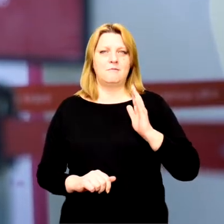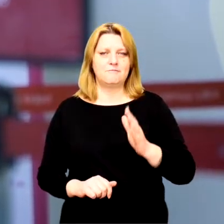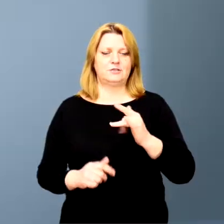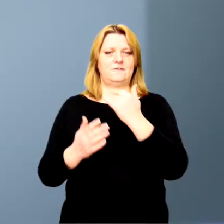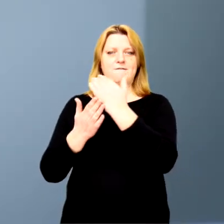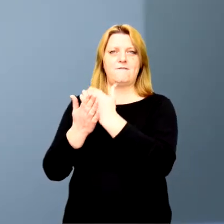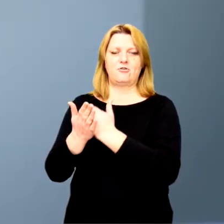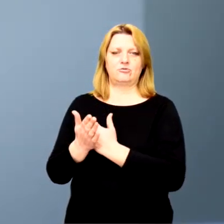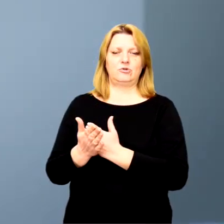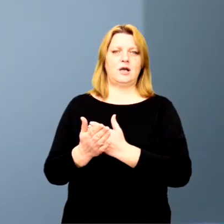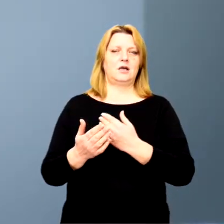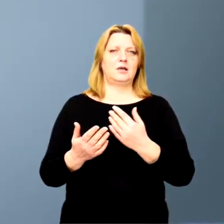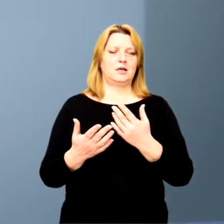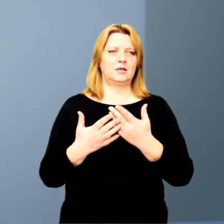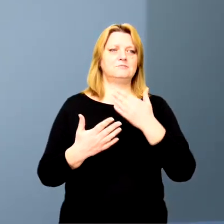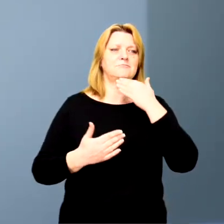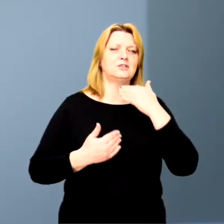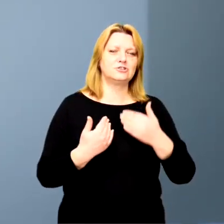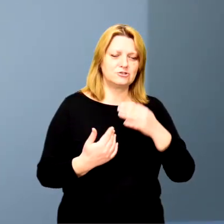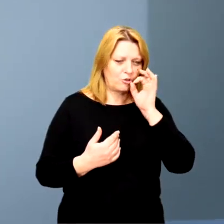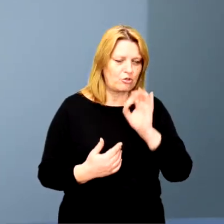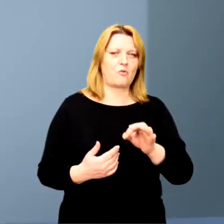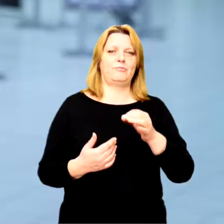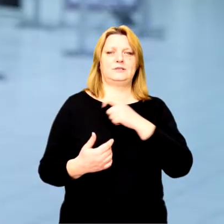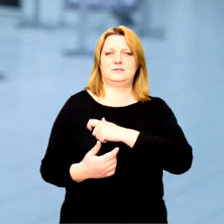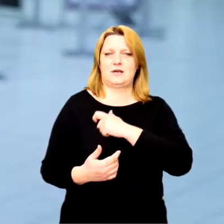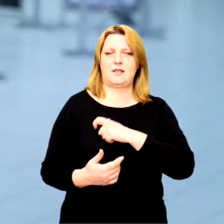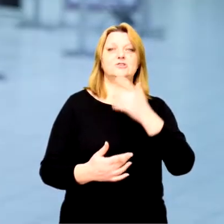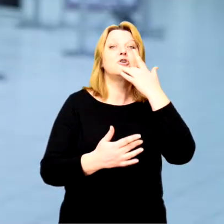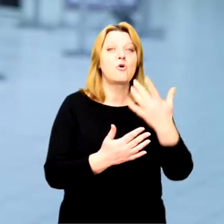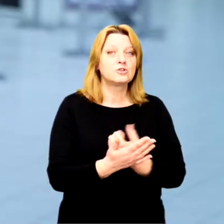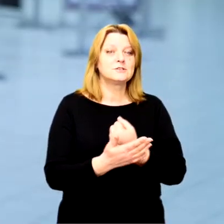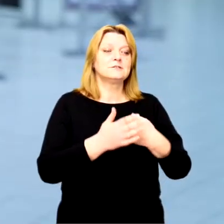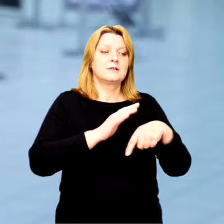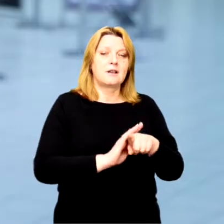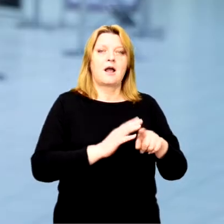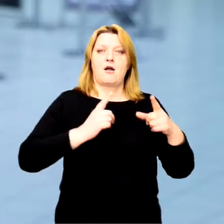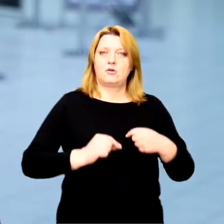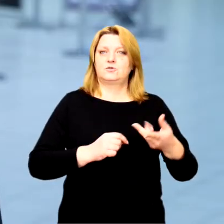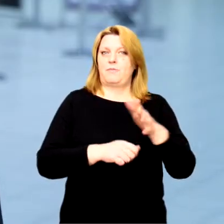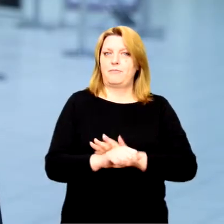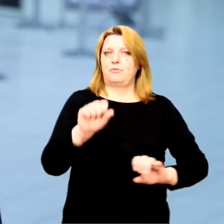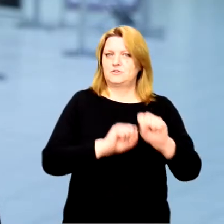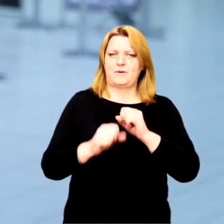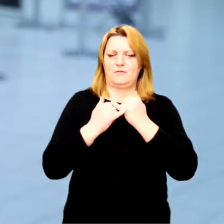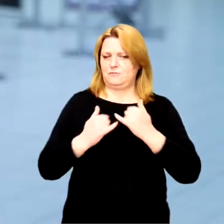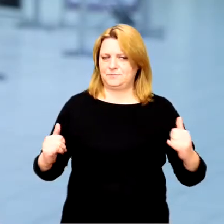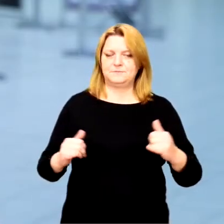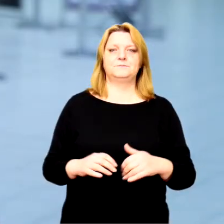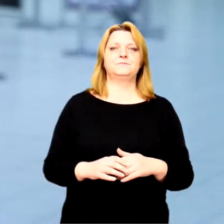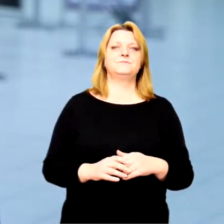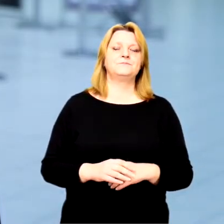będzie przebiegała w warunkach jak najbardziej życzliwych i korzystnych dla osób z różnego